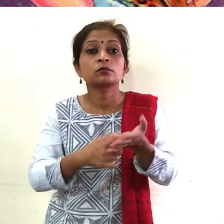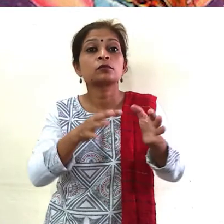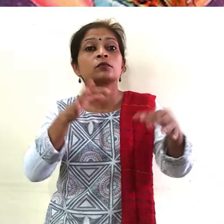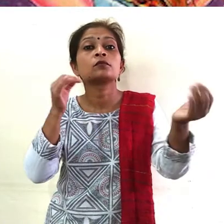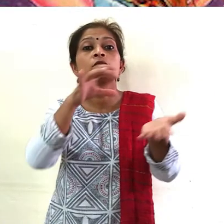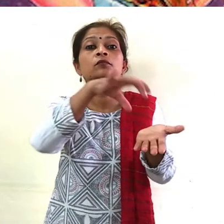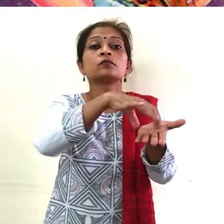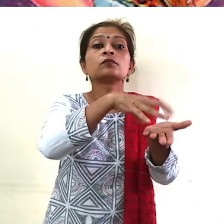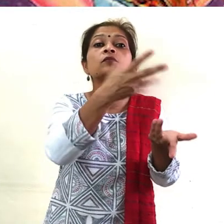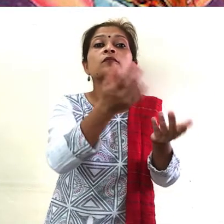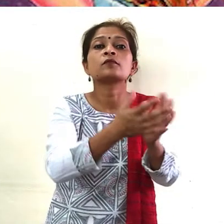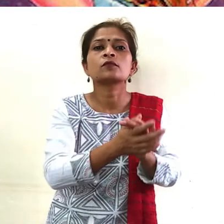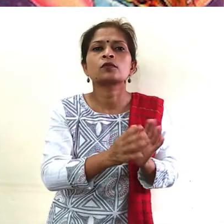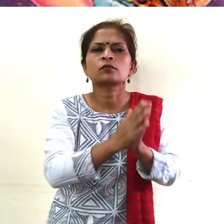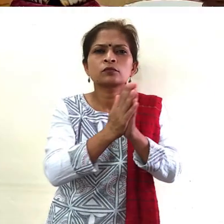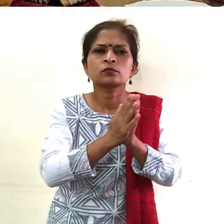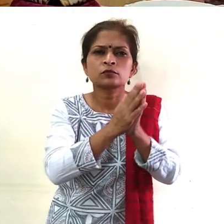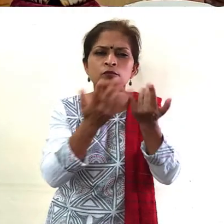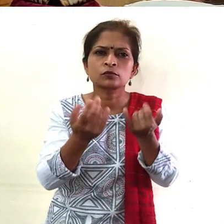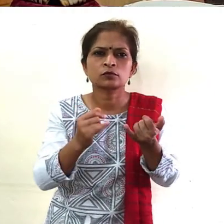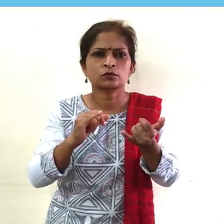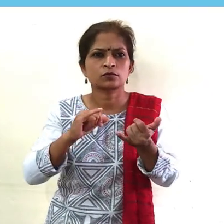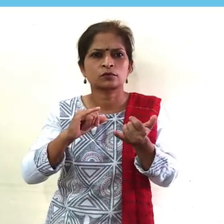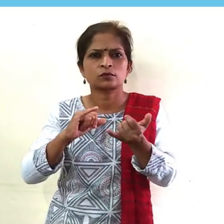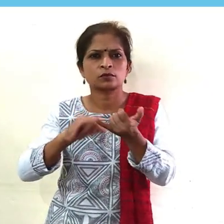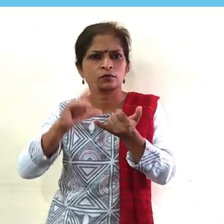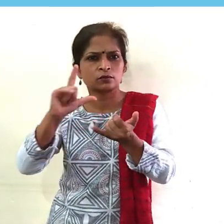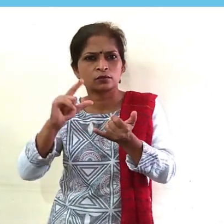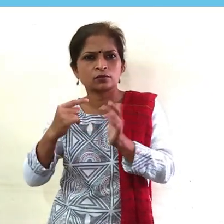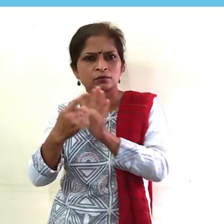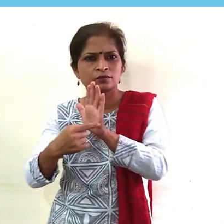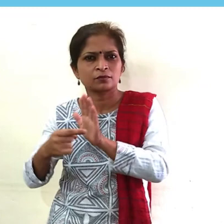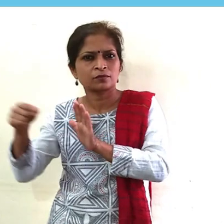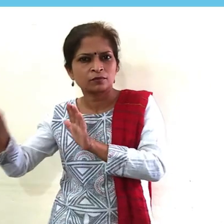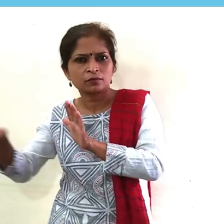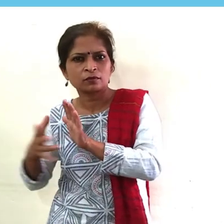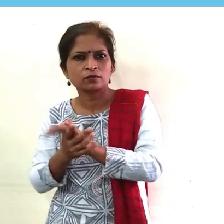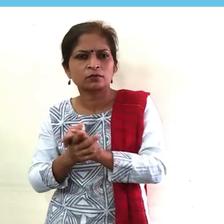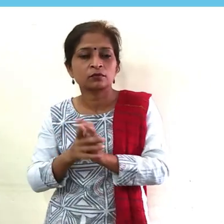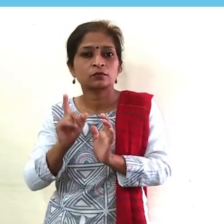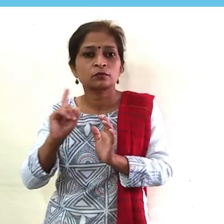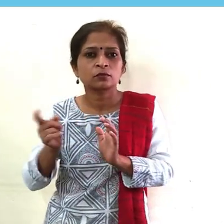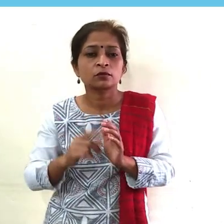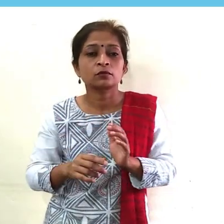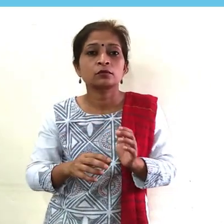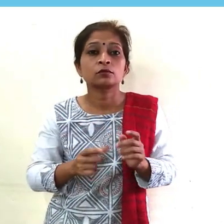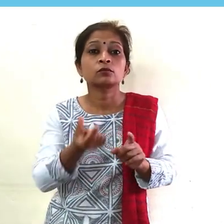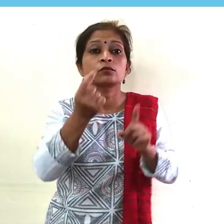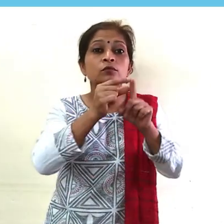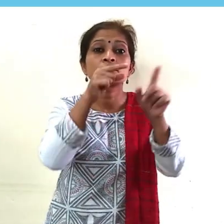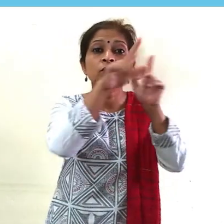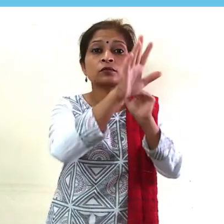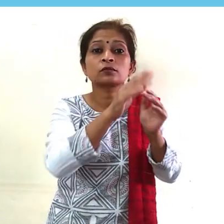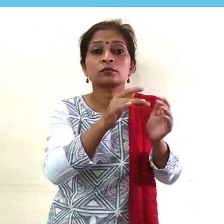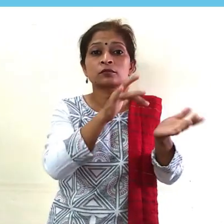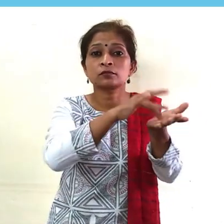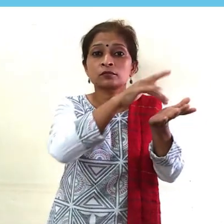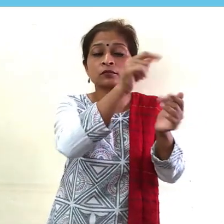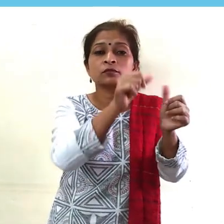के, वो भी चलो जिस समय पूजा कर रहे थे वो तो श्रीलंका में बैठे हुए थे, पर थे तो अयोध्या के। तो ऊपर से नीचे तक अगर आप